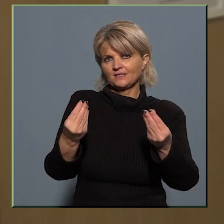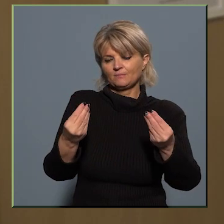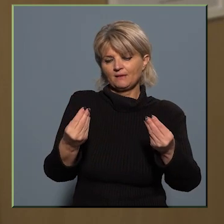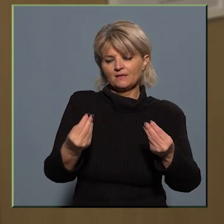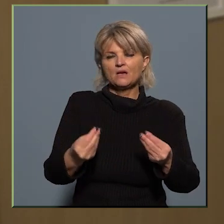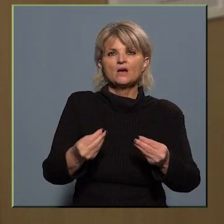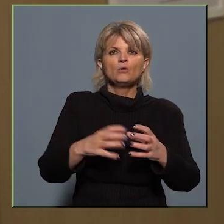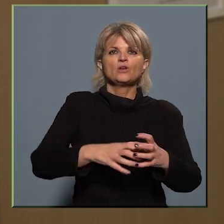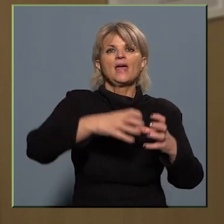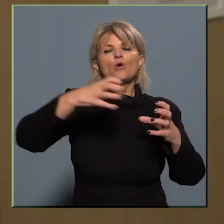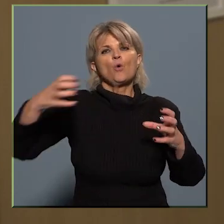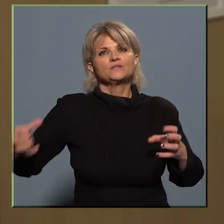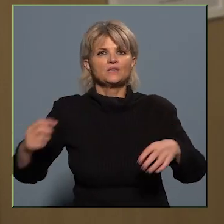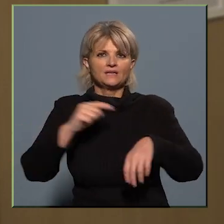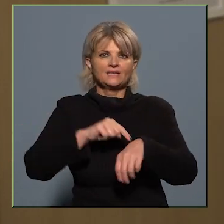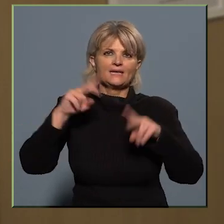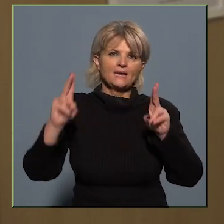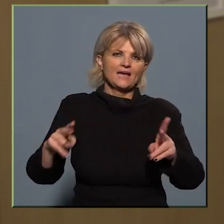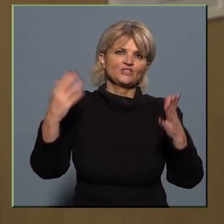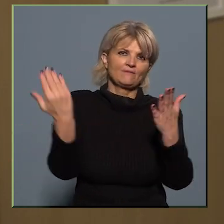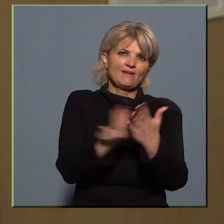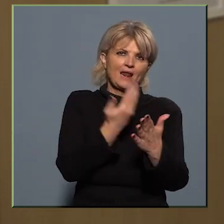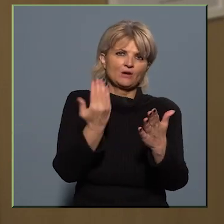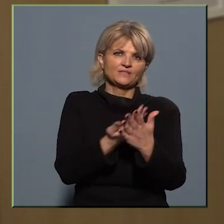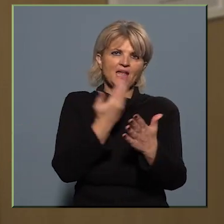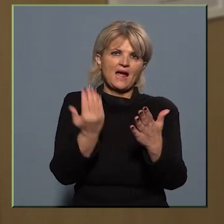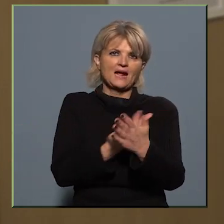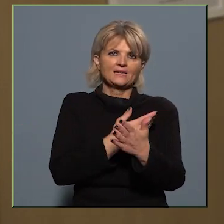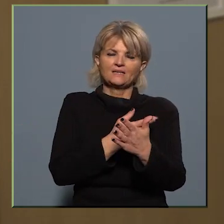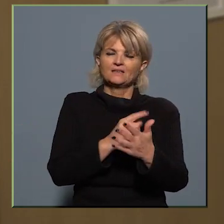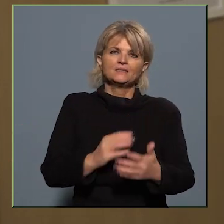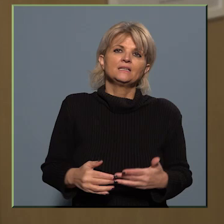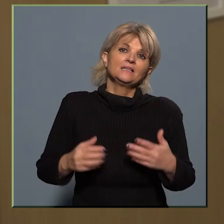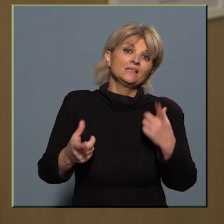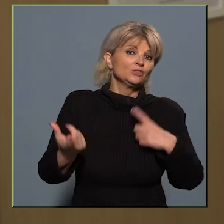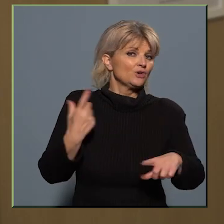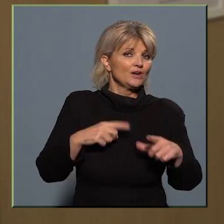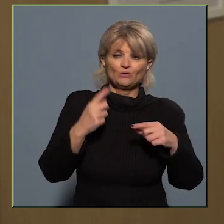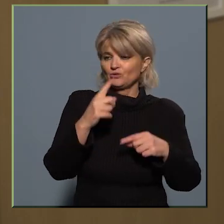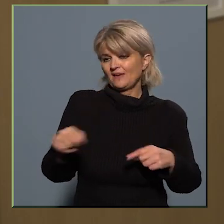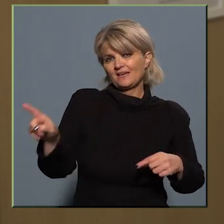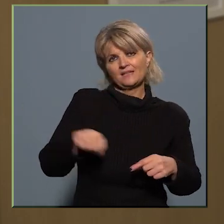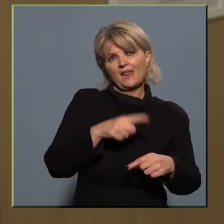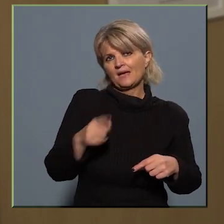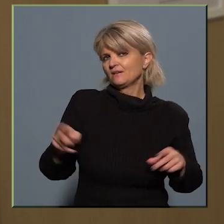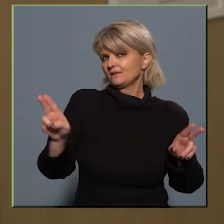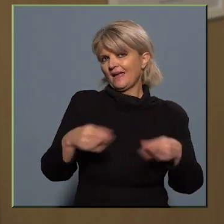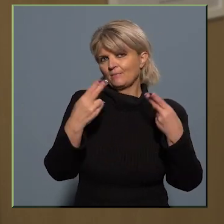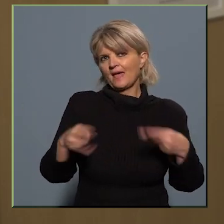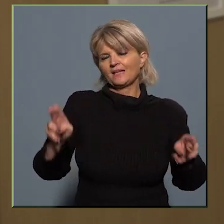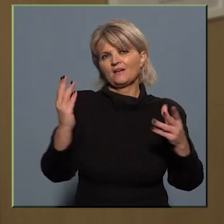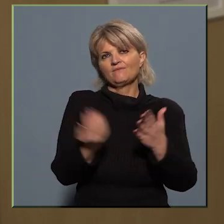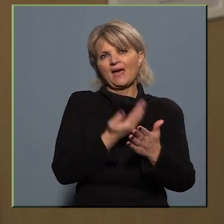lehető legtovább megfelelően felhasználható legyen. De sajnos ez nem tart a végtelenségig. A